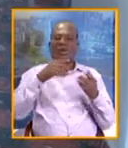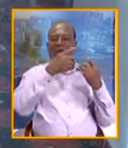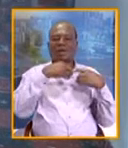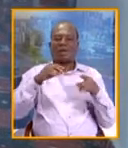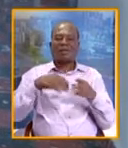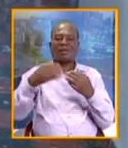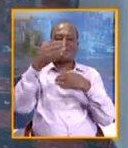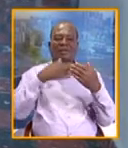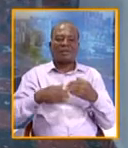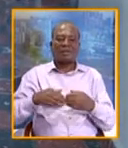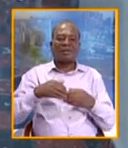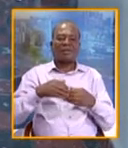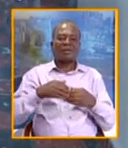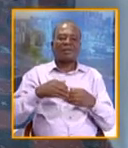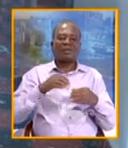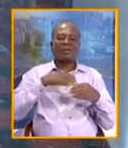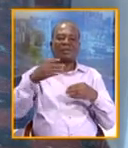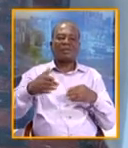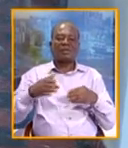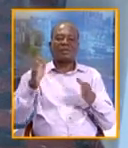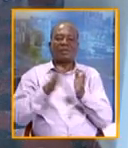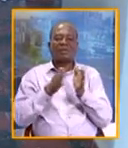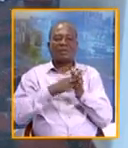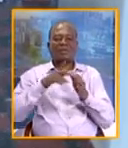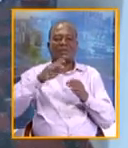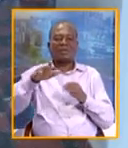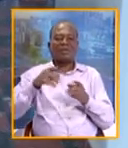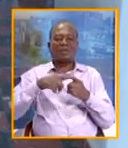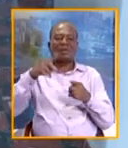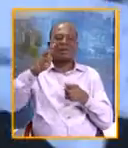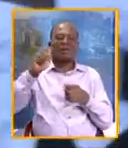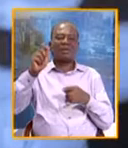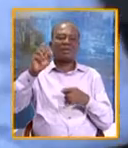venait à peine de franchir le seuil de l'école primaire ataloua